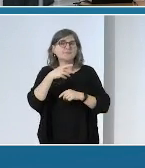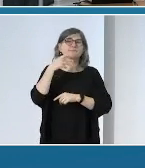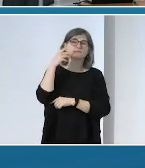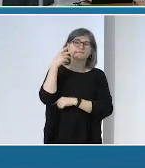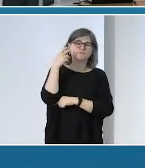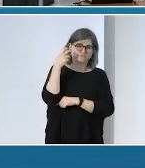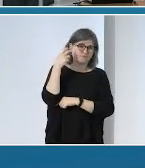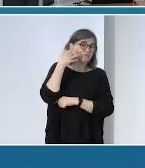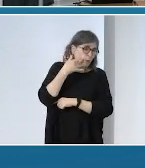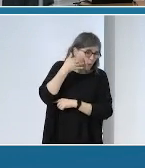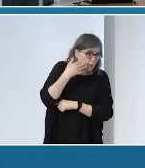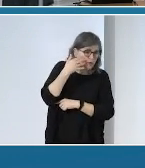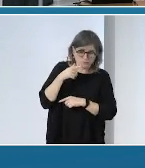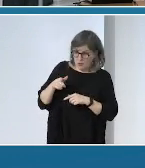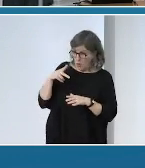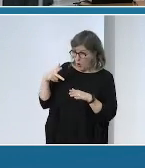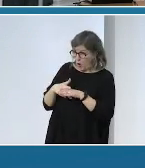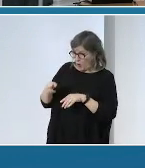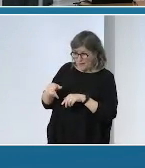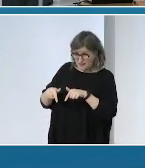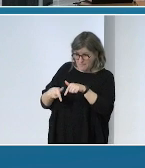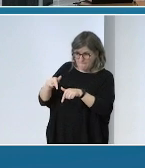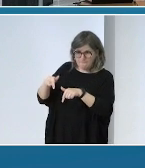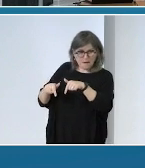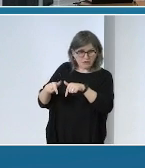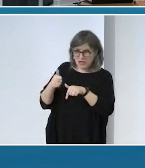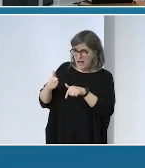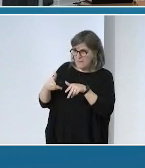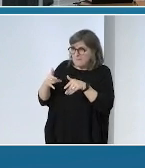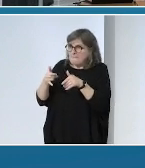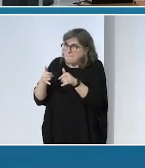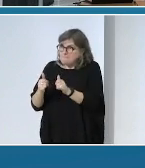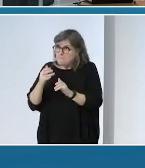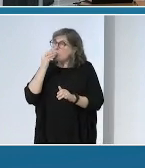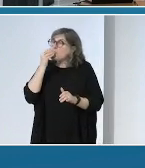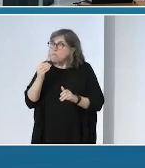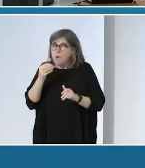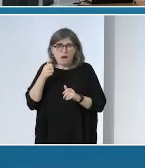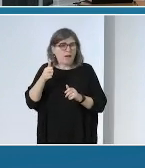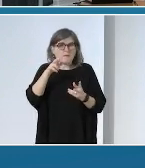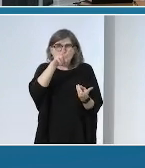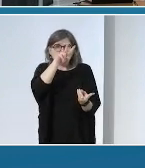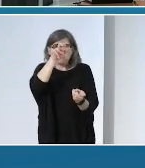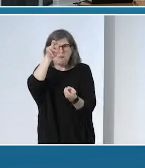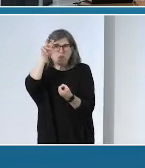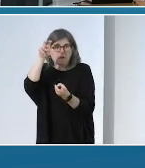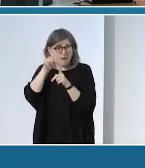qu'Émilie acquiert la marche, et quand elle est bien installée, sa qualité d'intention est meilleure et de plus longue